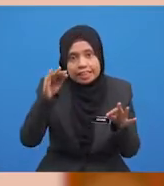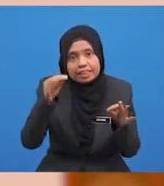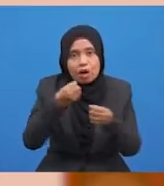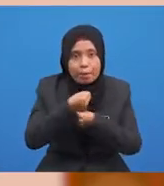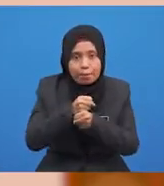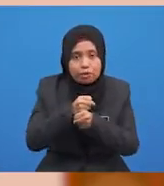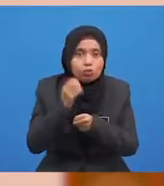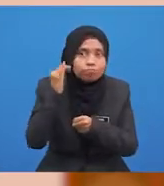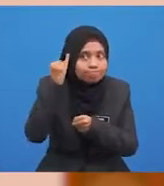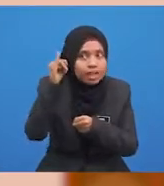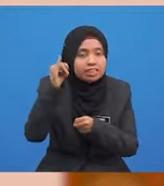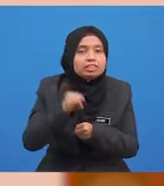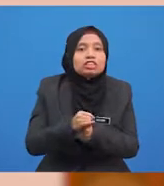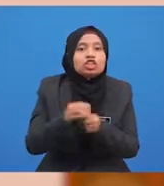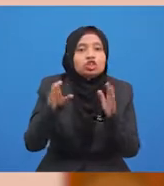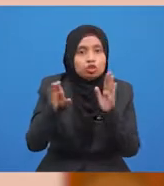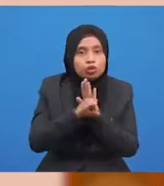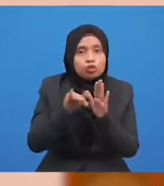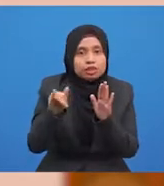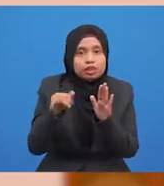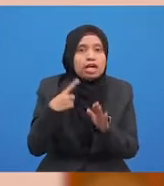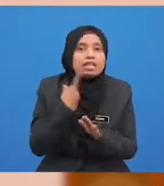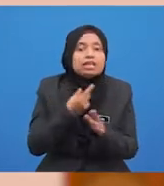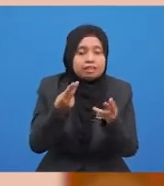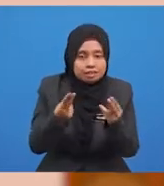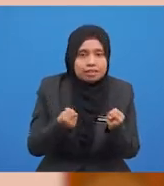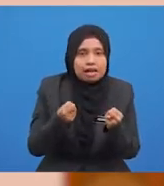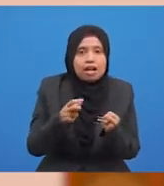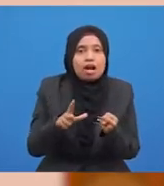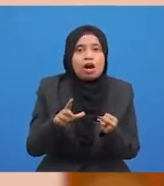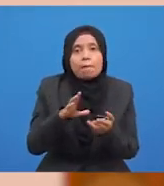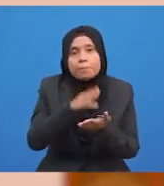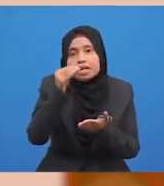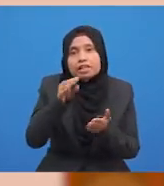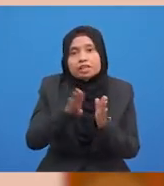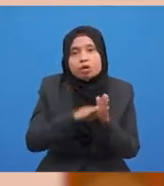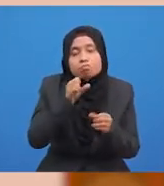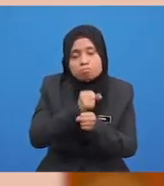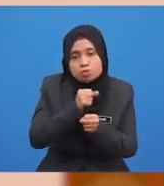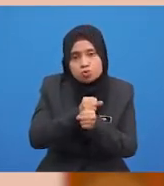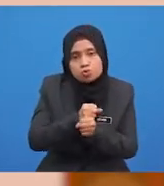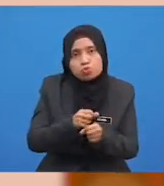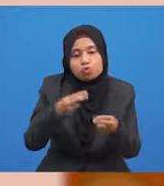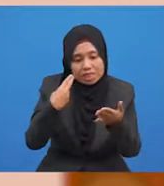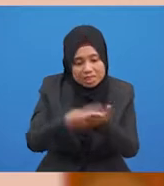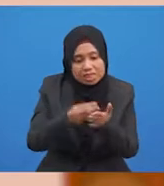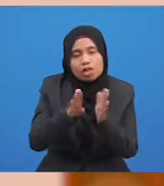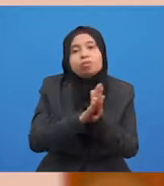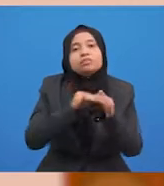yang berbentuk cadangan. Misalnya, kita hendaklah belajar bersungguh-sungguh hingga